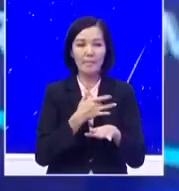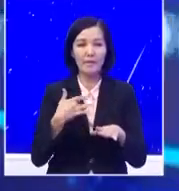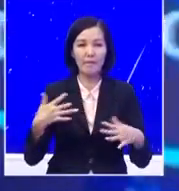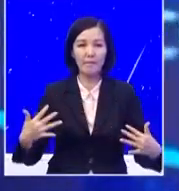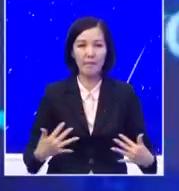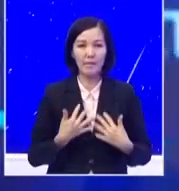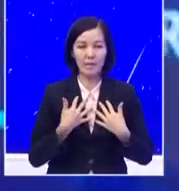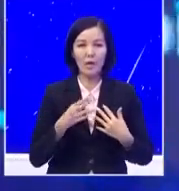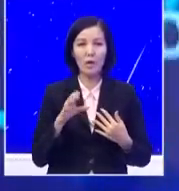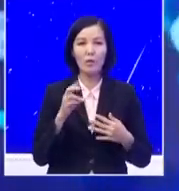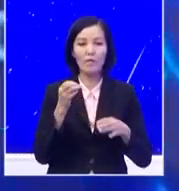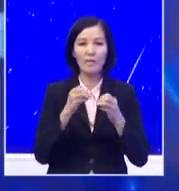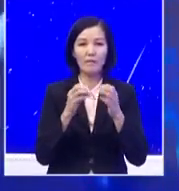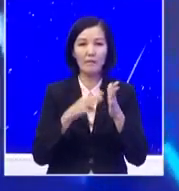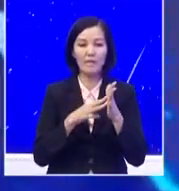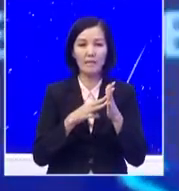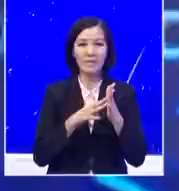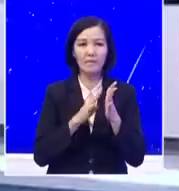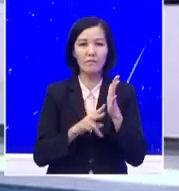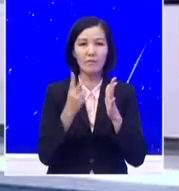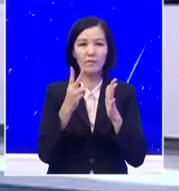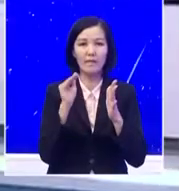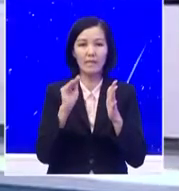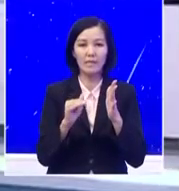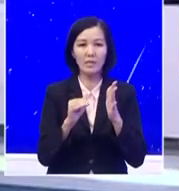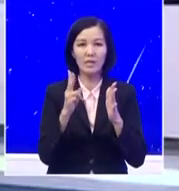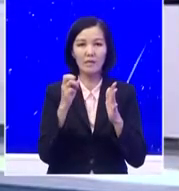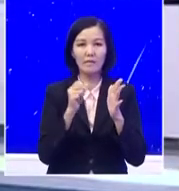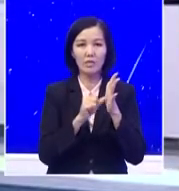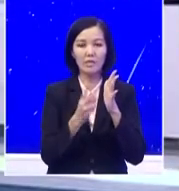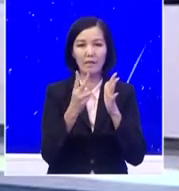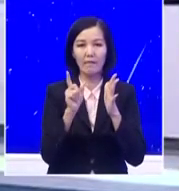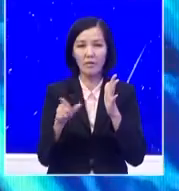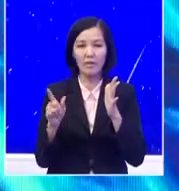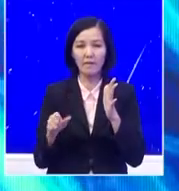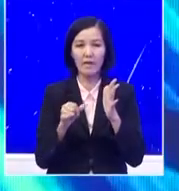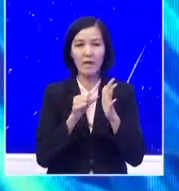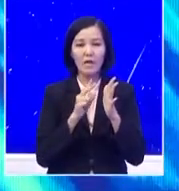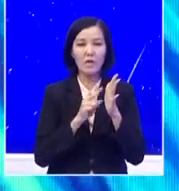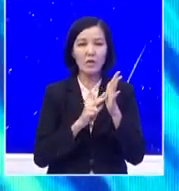С диагнозом COVID-19 числится 92 262 человека.